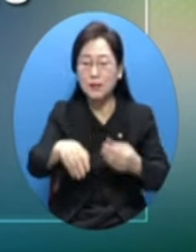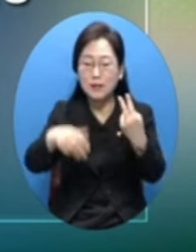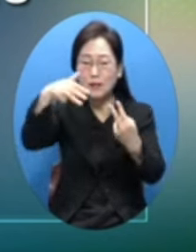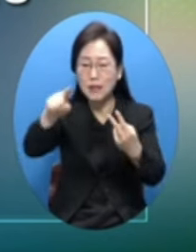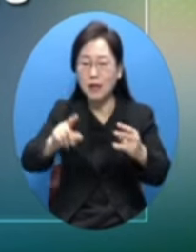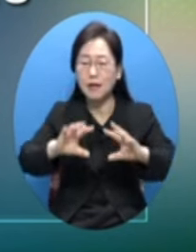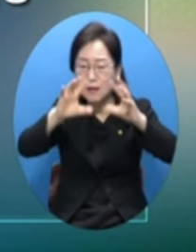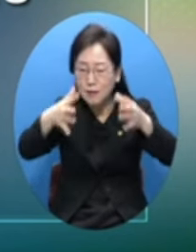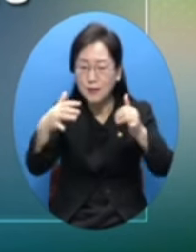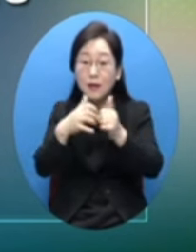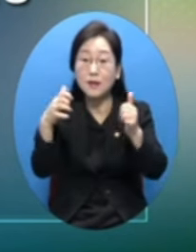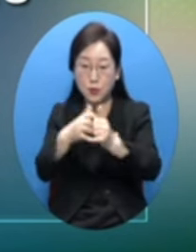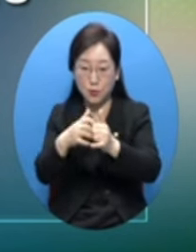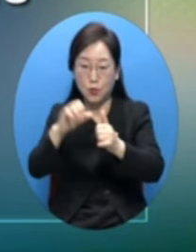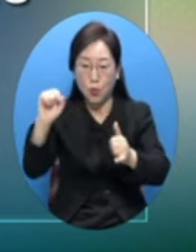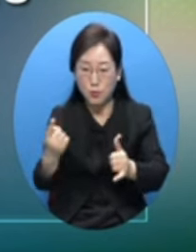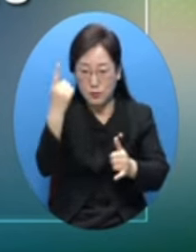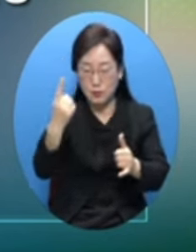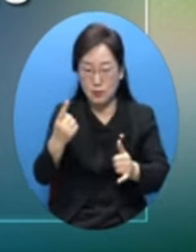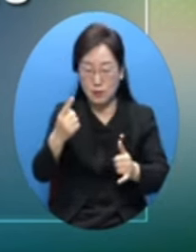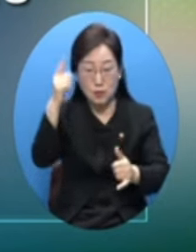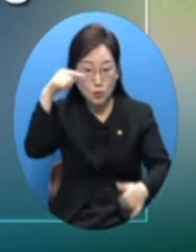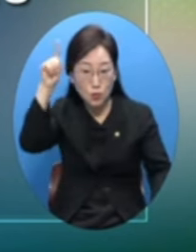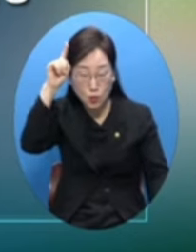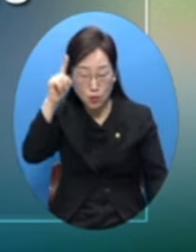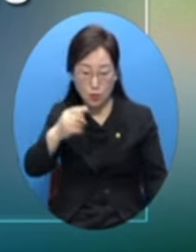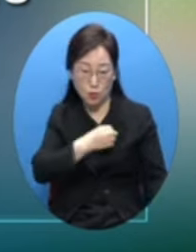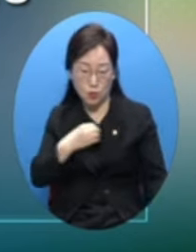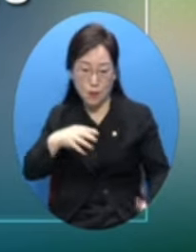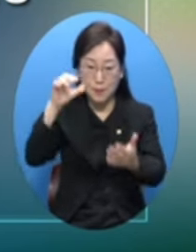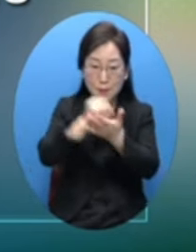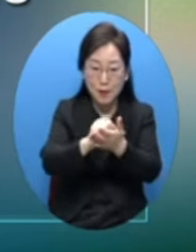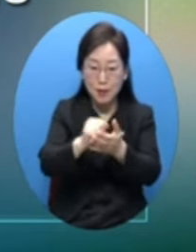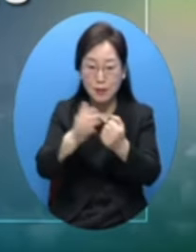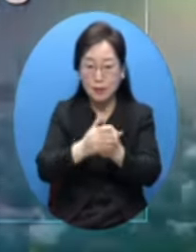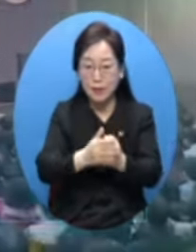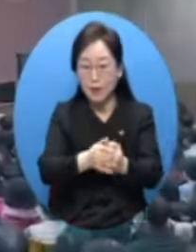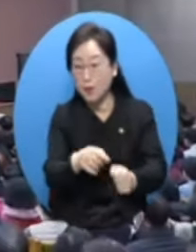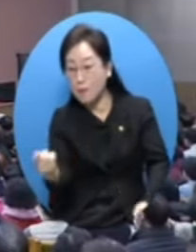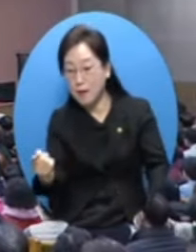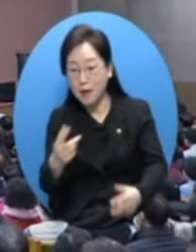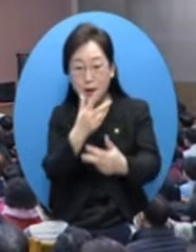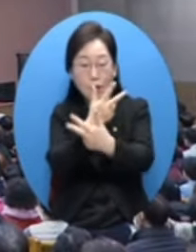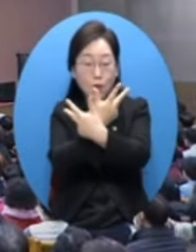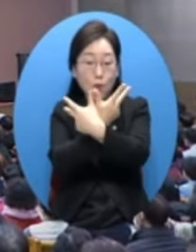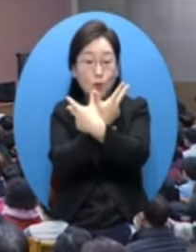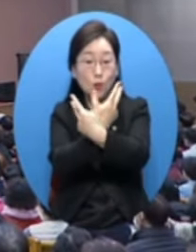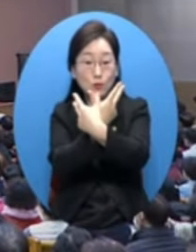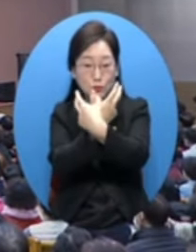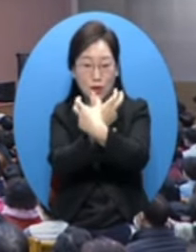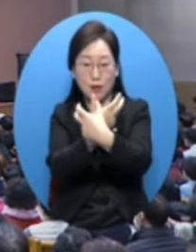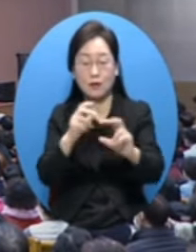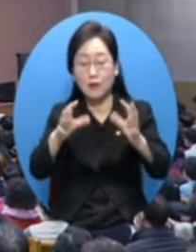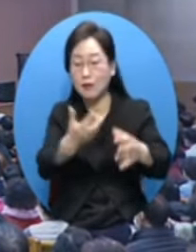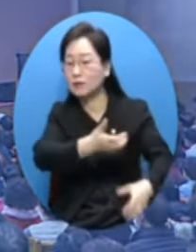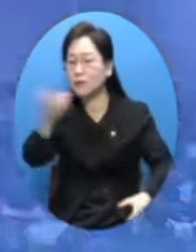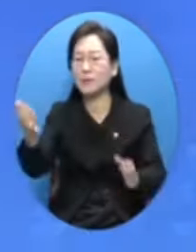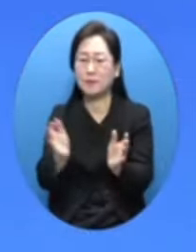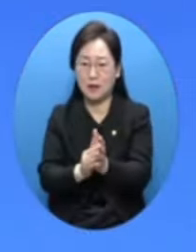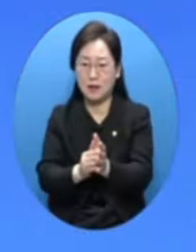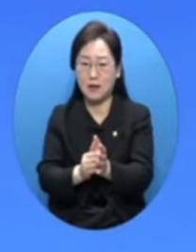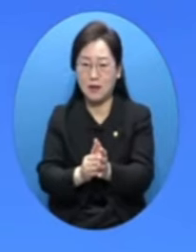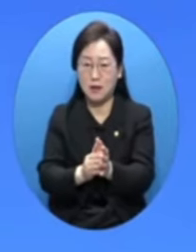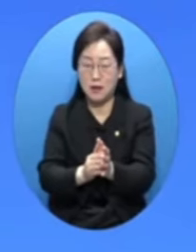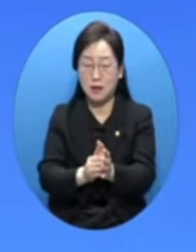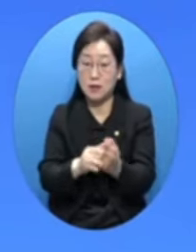세계대전이 일어나면서 소련이 폴란드를 점령하자 오스트리아로 이주합니다. 그녀는 내 한평생